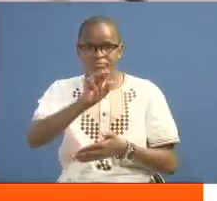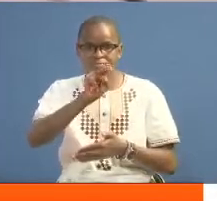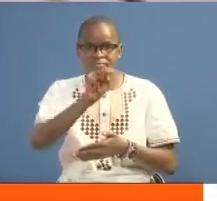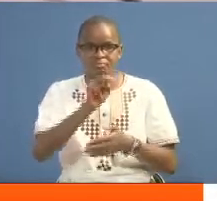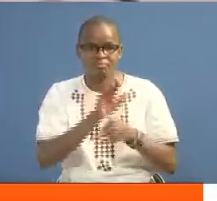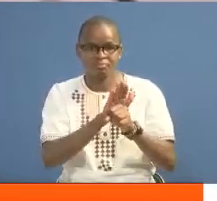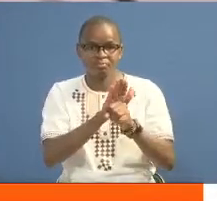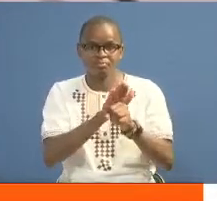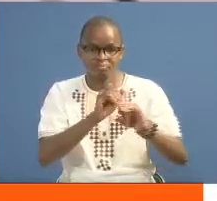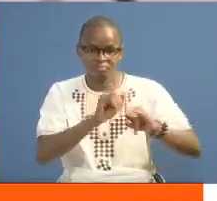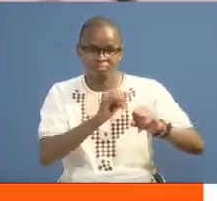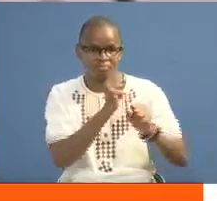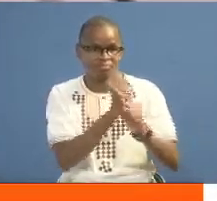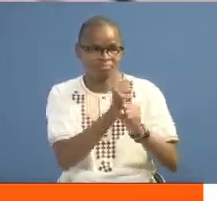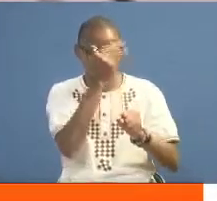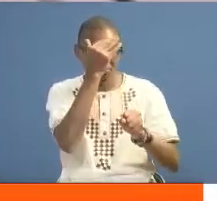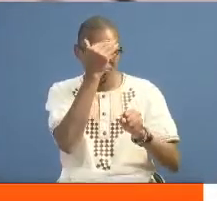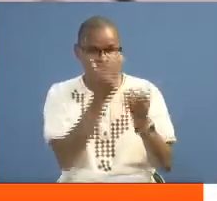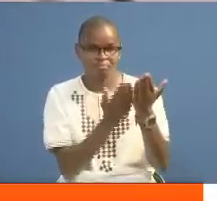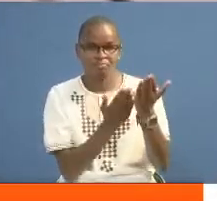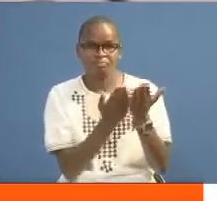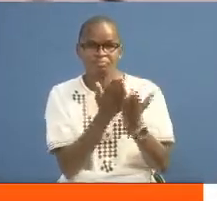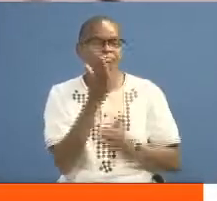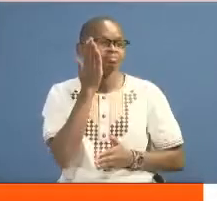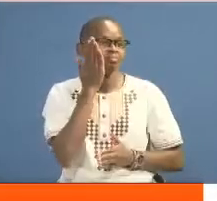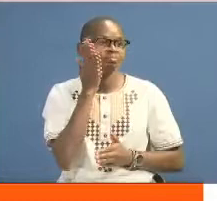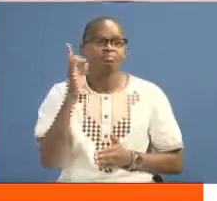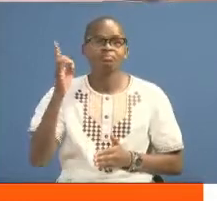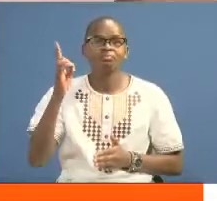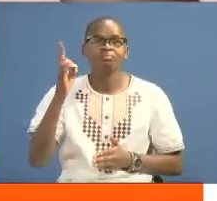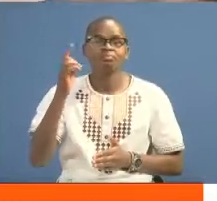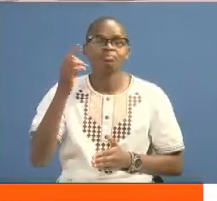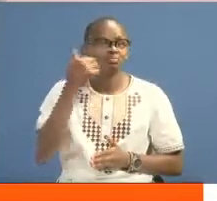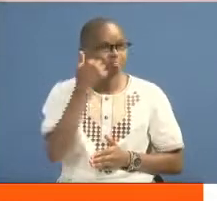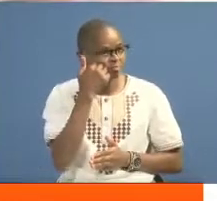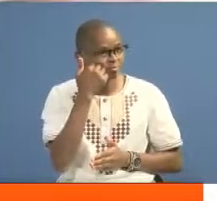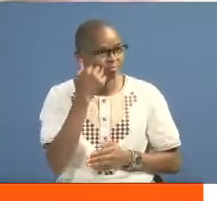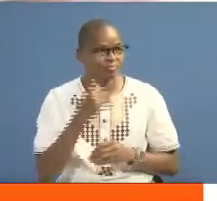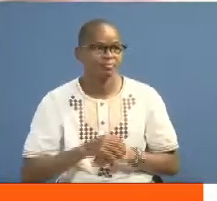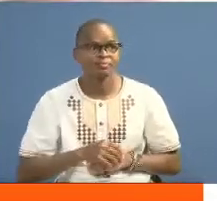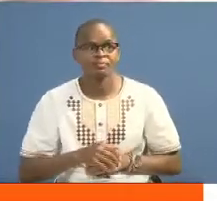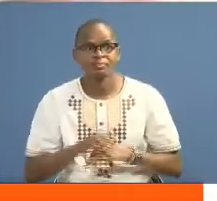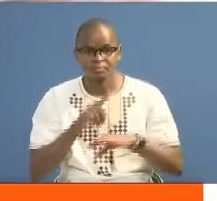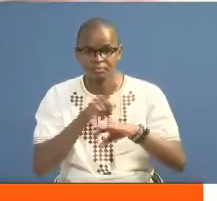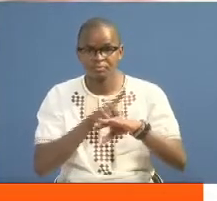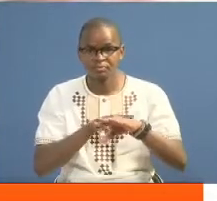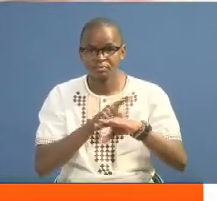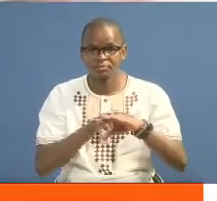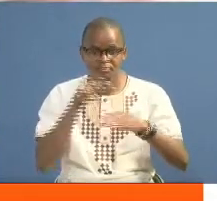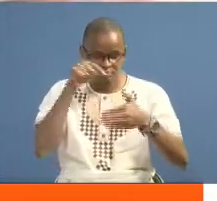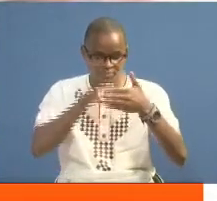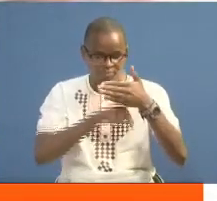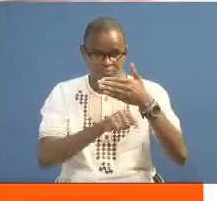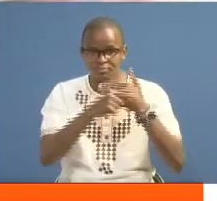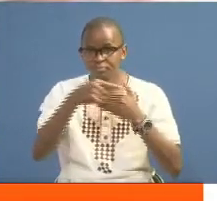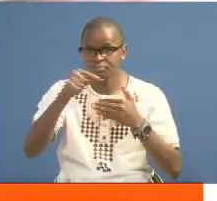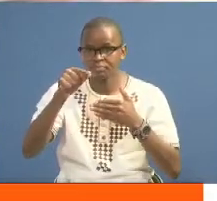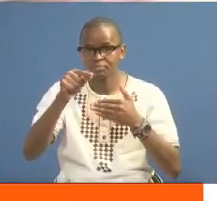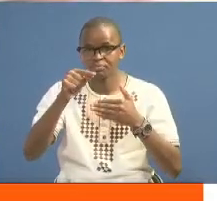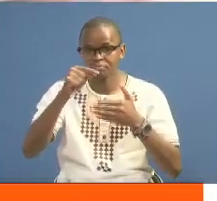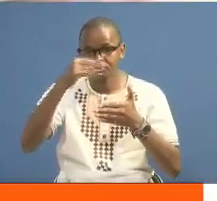alilazimika kuacha kazi ili amhudumie mama yake mgonjwa. Wakati nilipofika kwenda